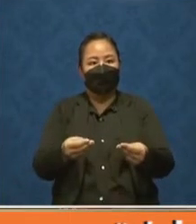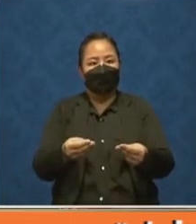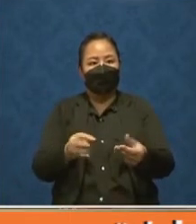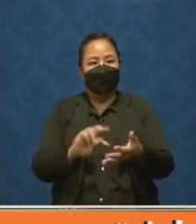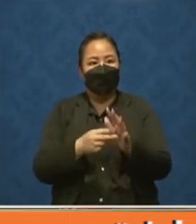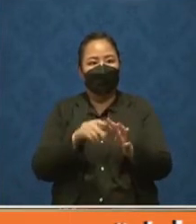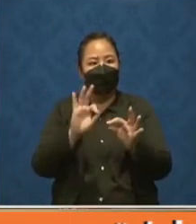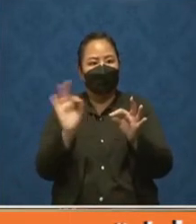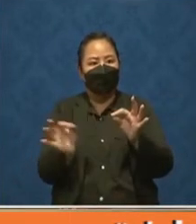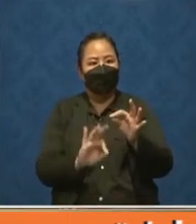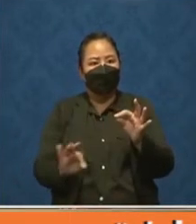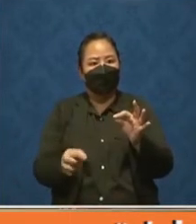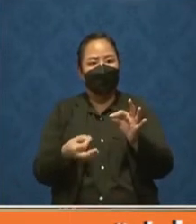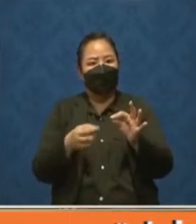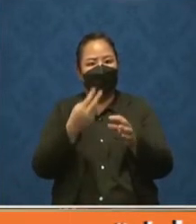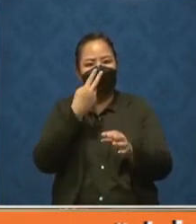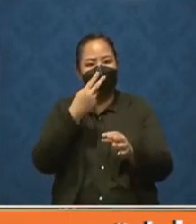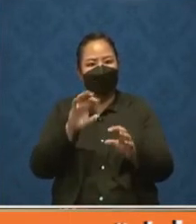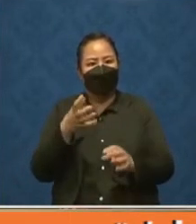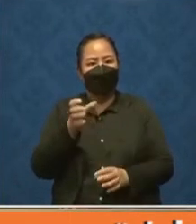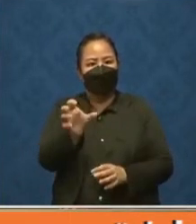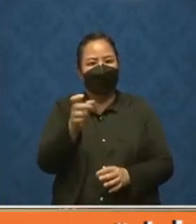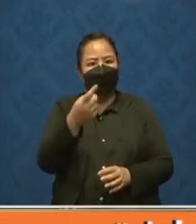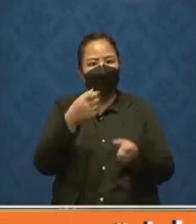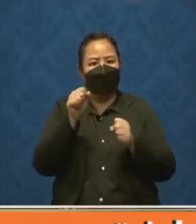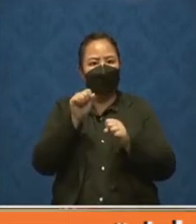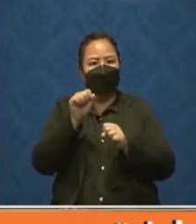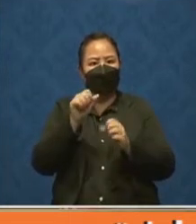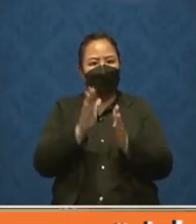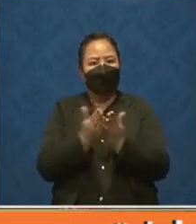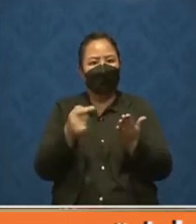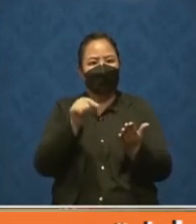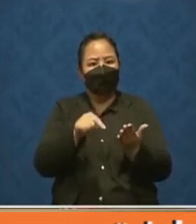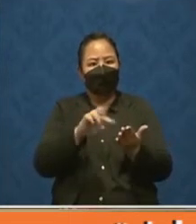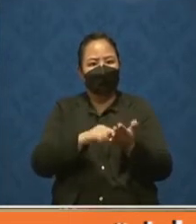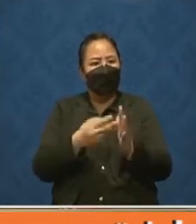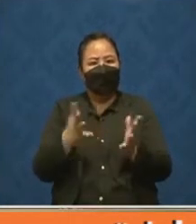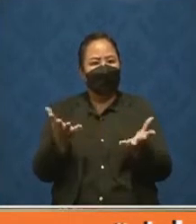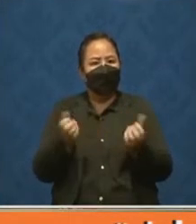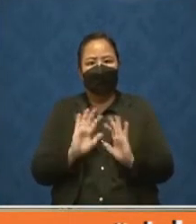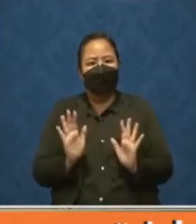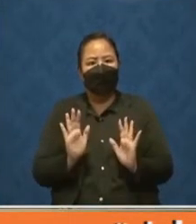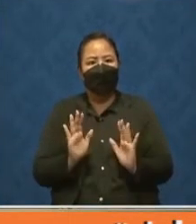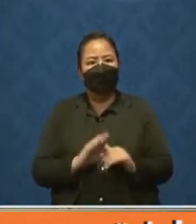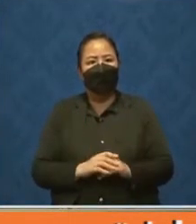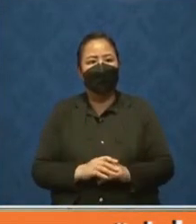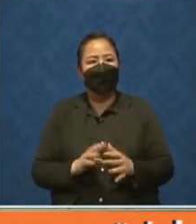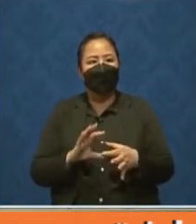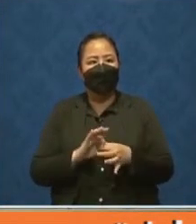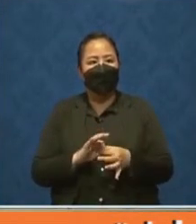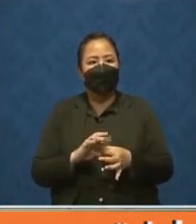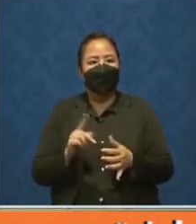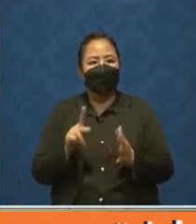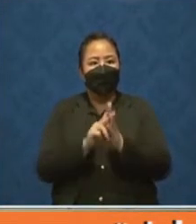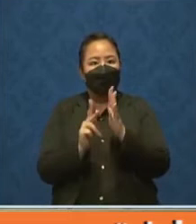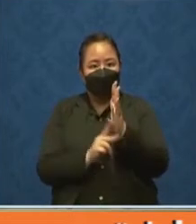าผมไม่เห็นมีข้อความตรงไหนที่ท่านจะแสดงแล้วบอกในหนังสือฉบับนี้ว่าจะไม่รับหลักการร่าง